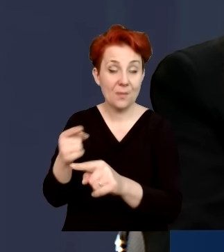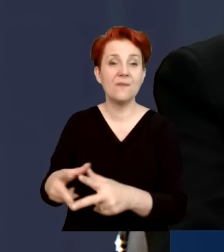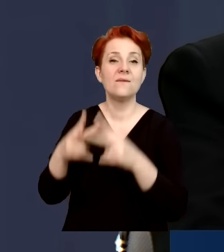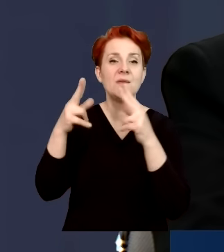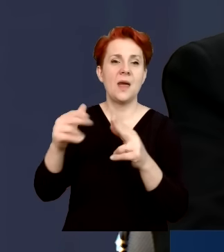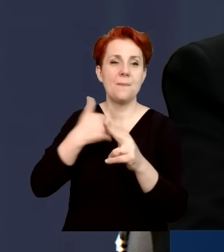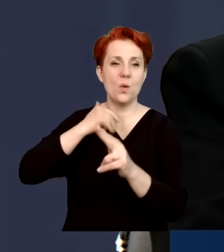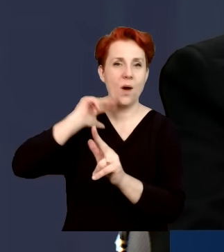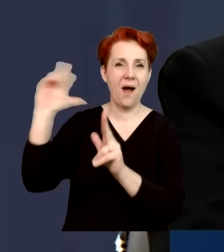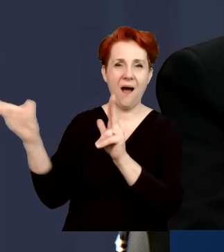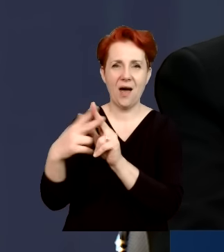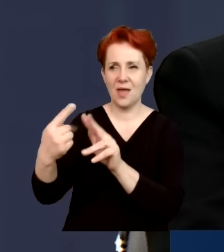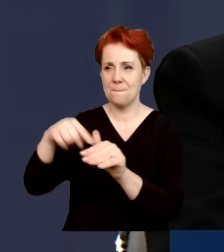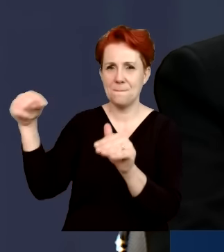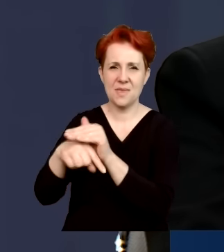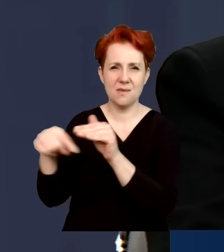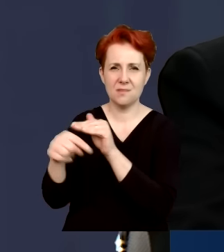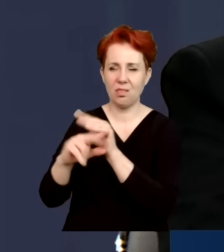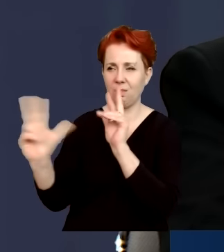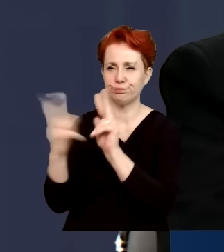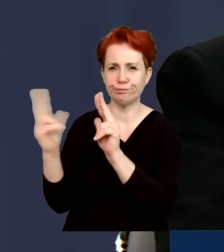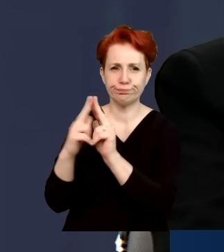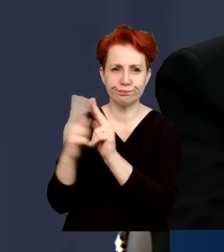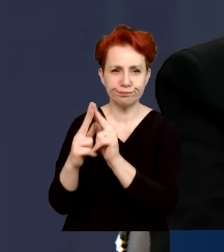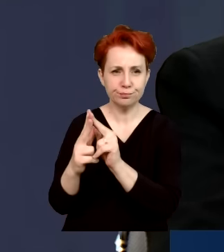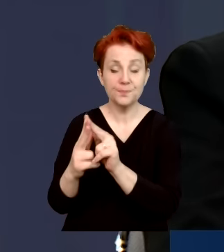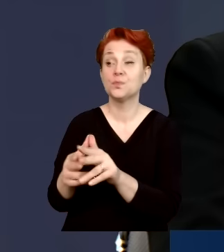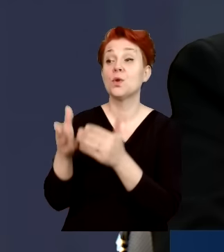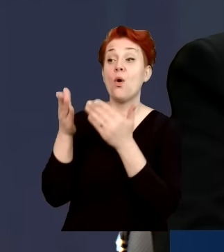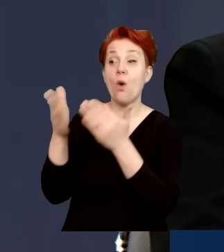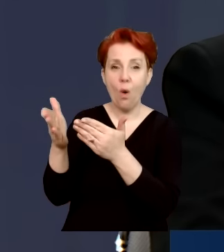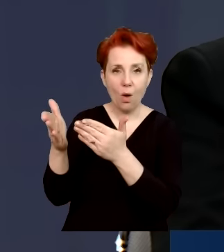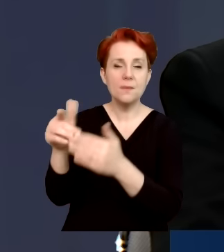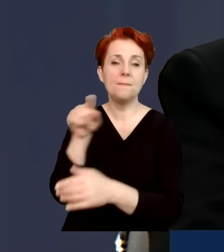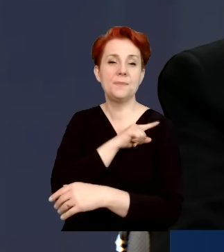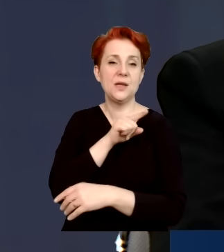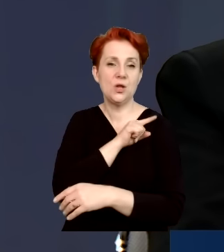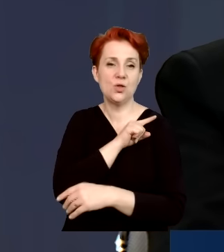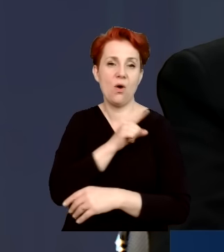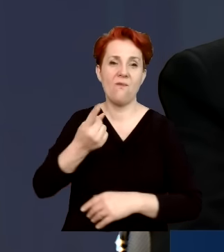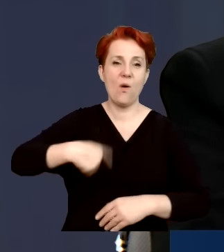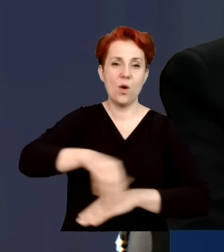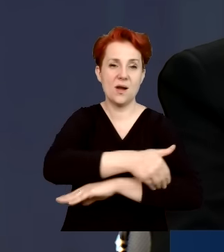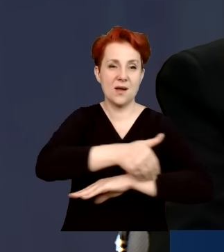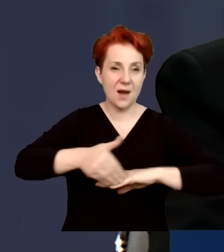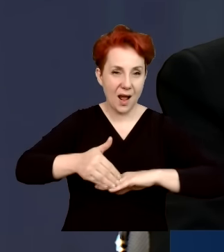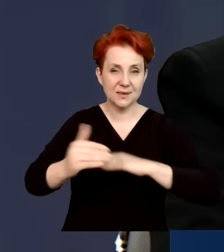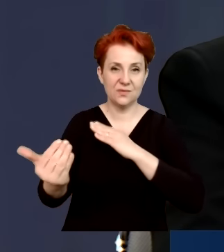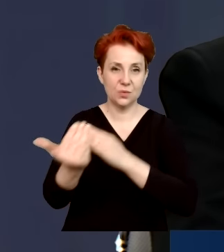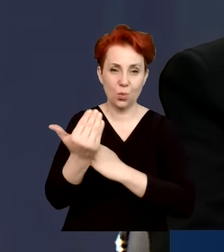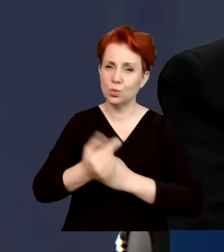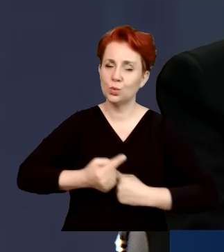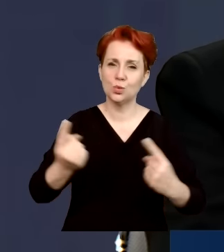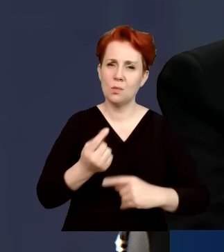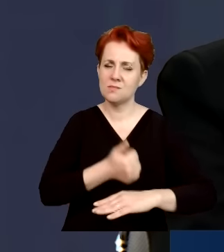ataków migrantów na granicę. To on właśnie strzegł nasze granicy wschodniej. Świetny